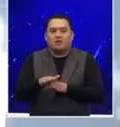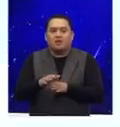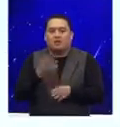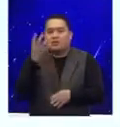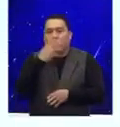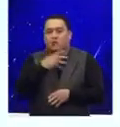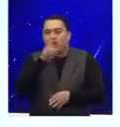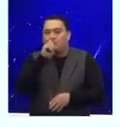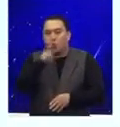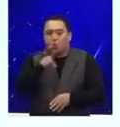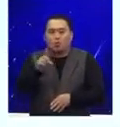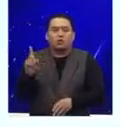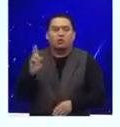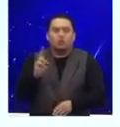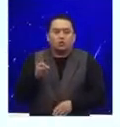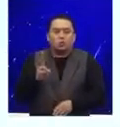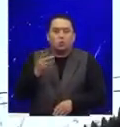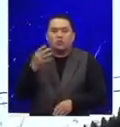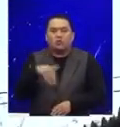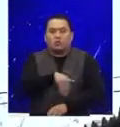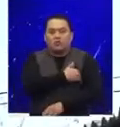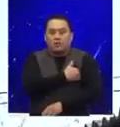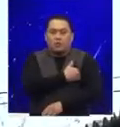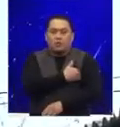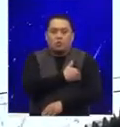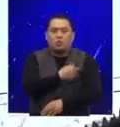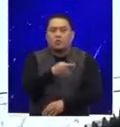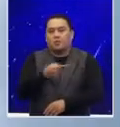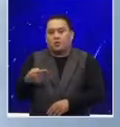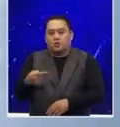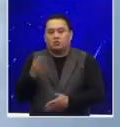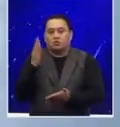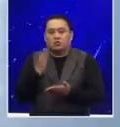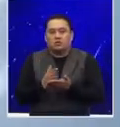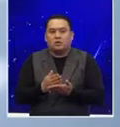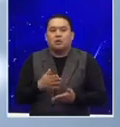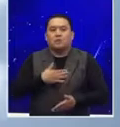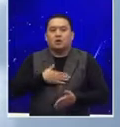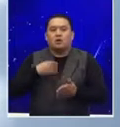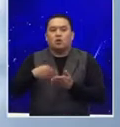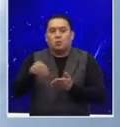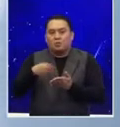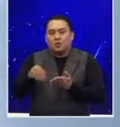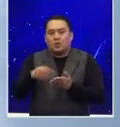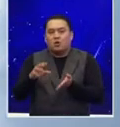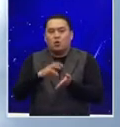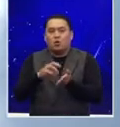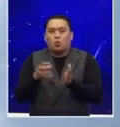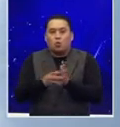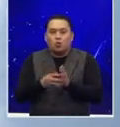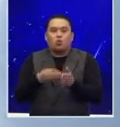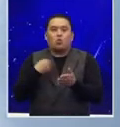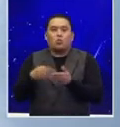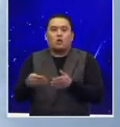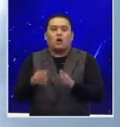тепла не дождаться. А тем временем температура за окном уже близится к минусу. Мы уже купили уголь, представляете? Ну, в мешках мы взяли, потому